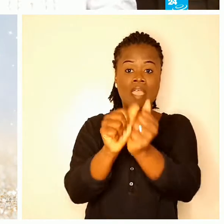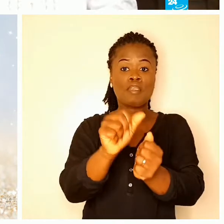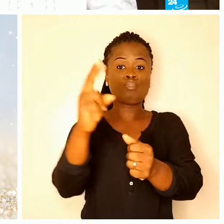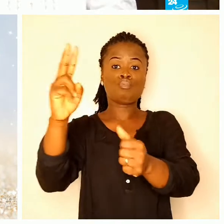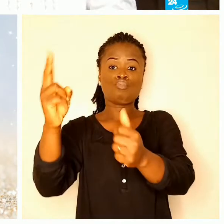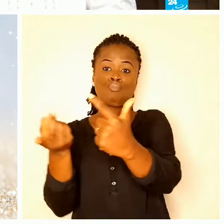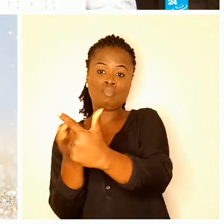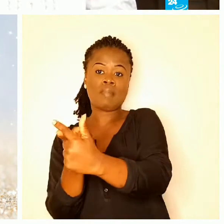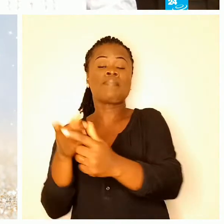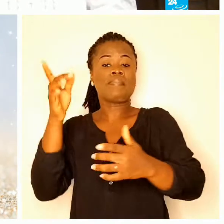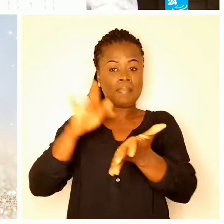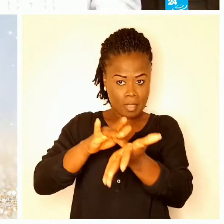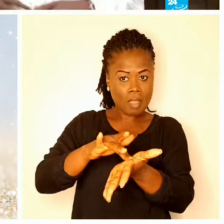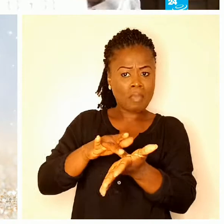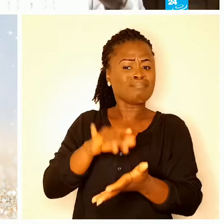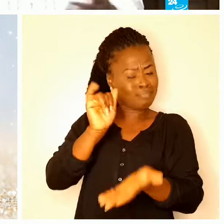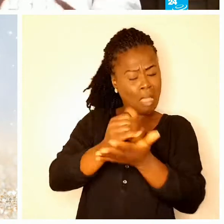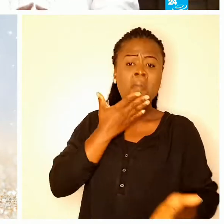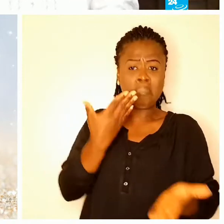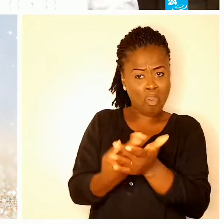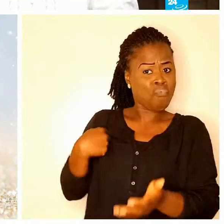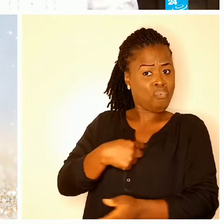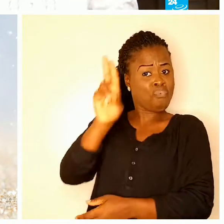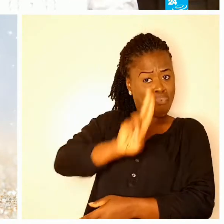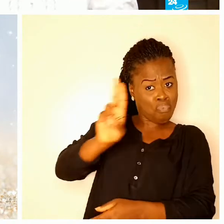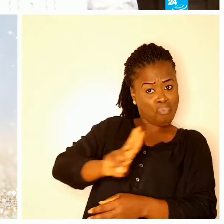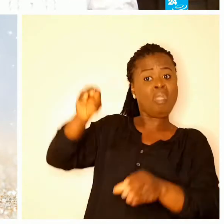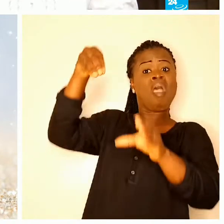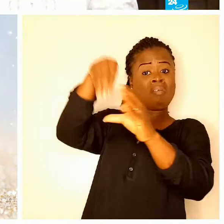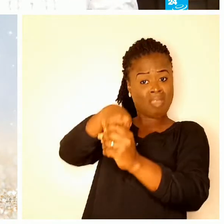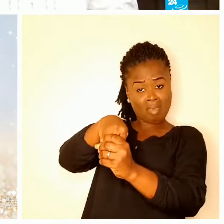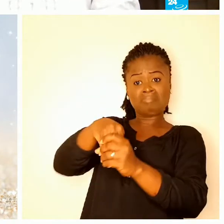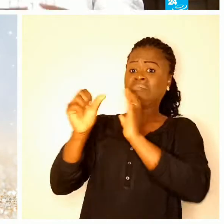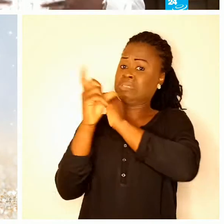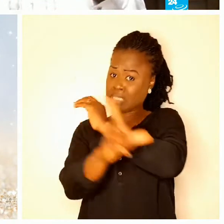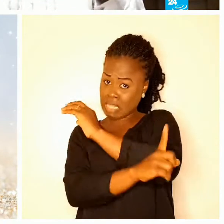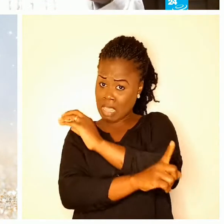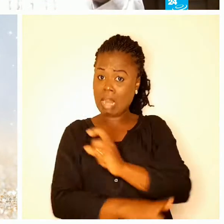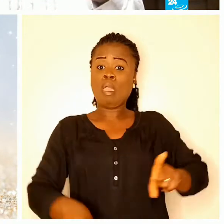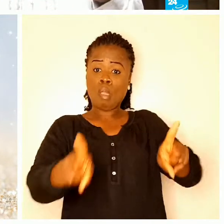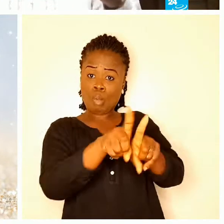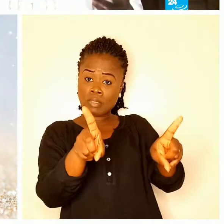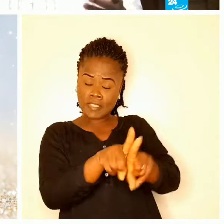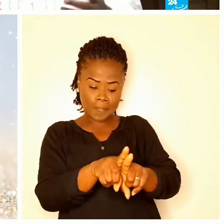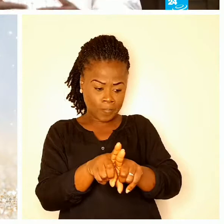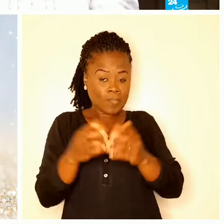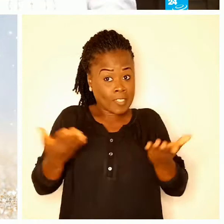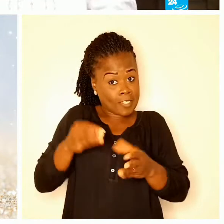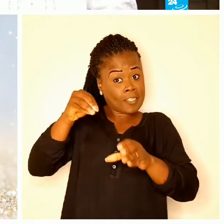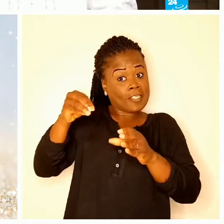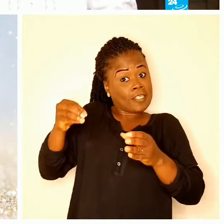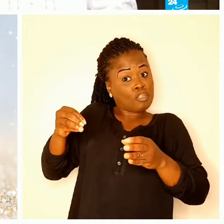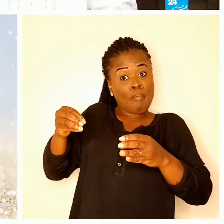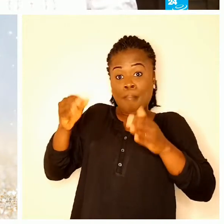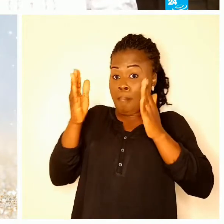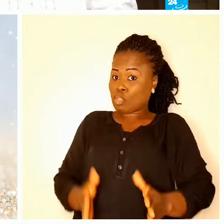a certainement aussi joué. En plus, nous avons une population relativement jeune, et ça c'est le propre de l'Afrique.